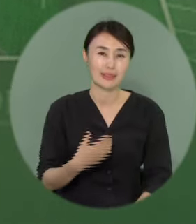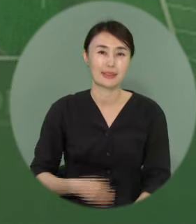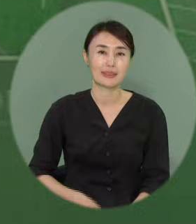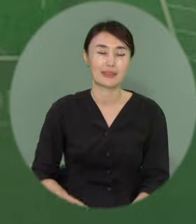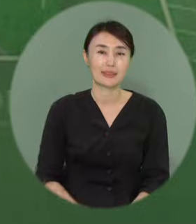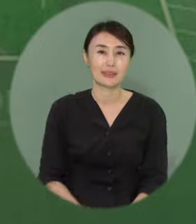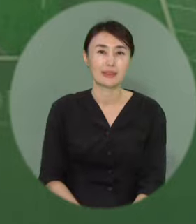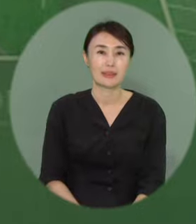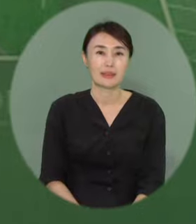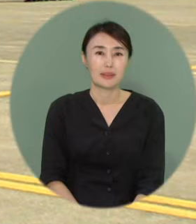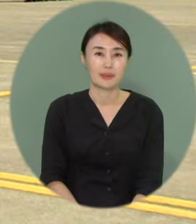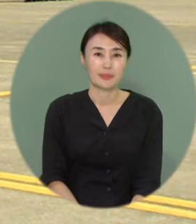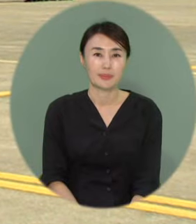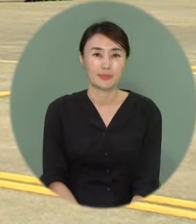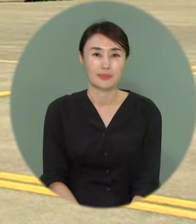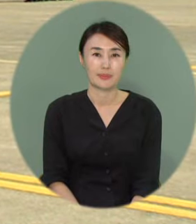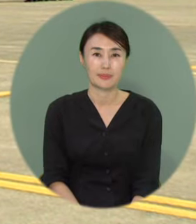기자입니다.